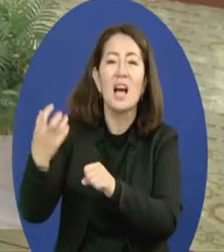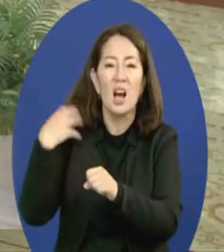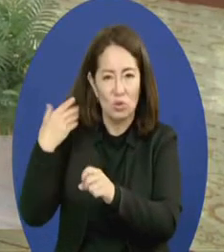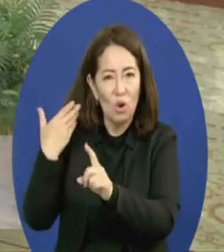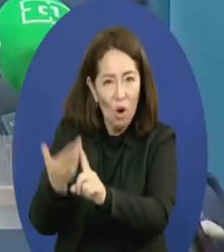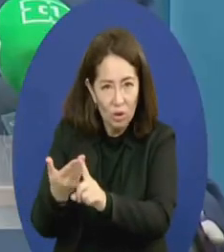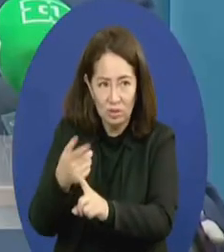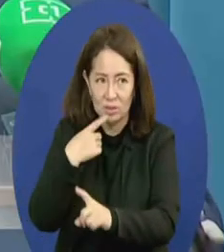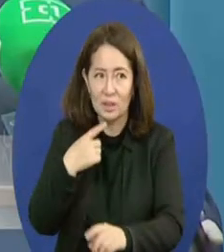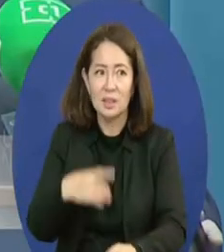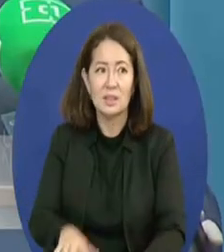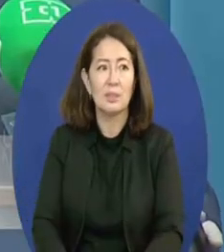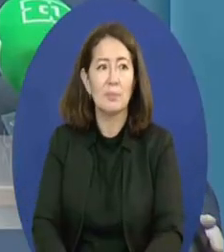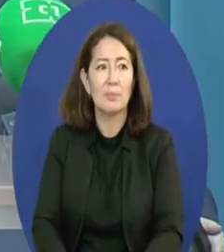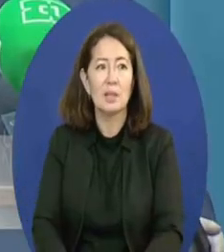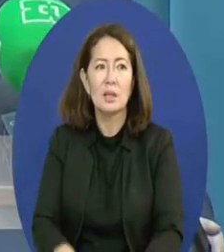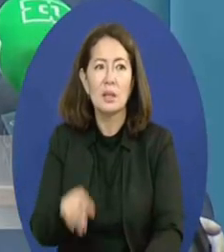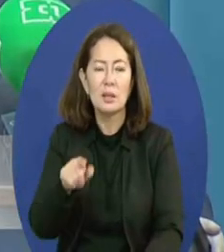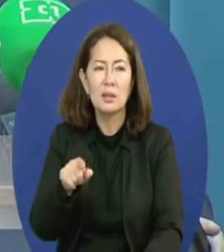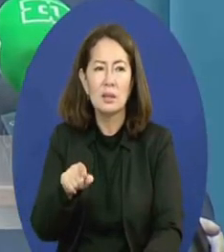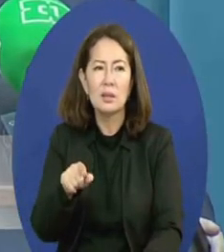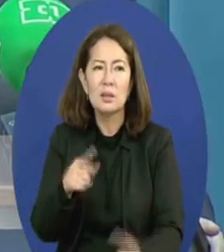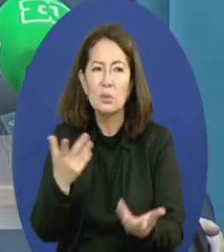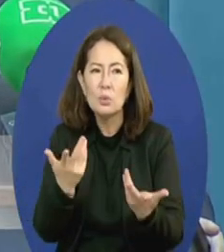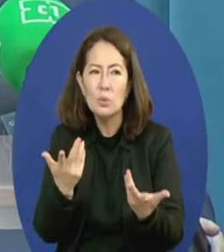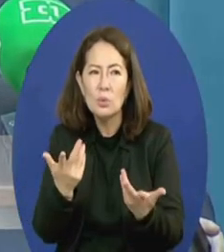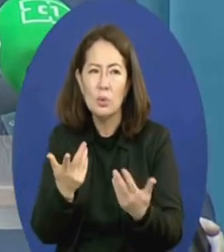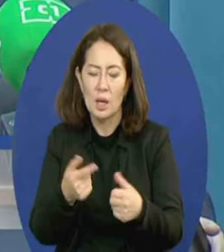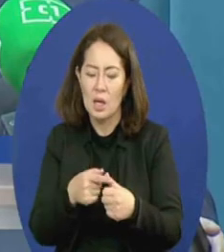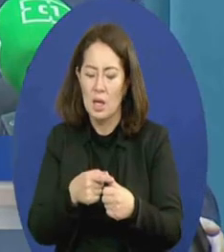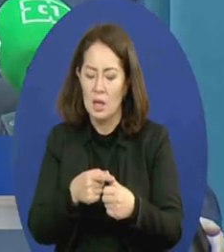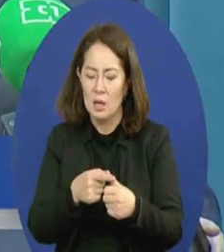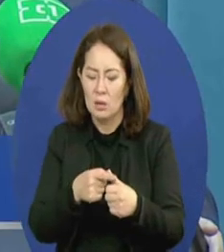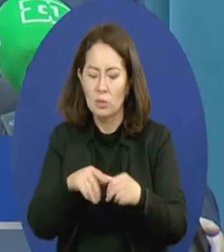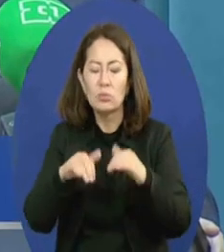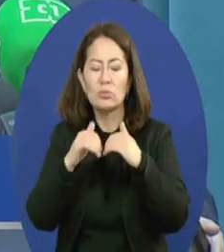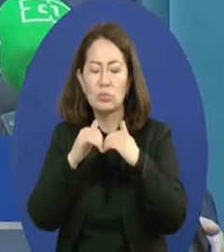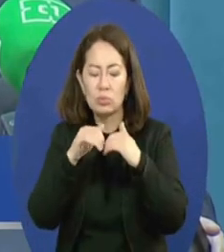онцоллоо. Хинтэй хариуцлага тооцох юм гэдэг бол жижигтэй асуудал.